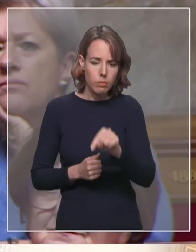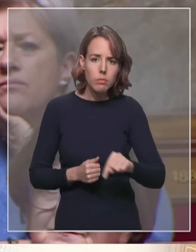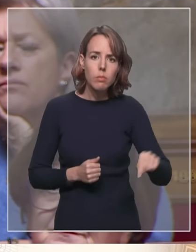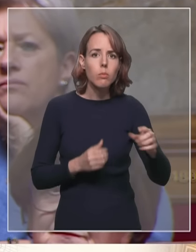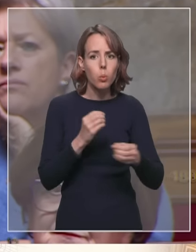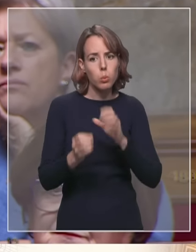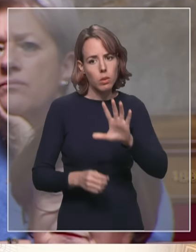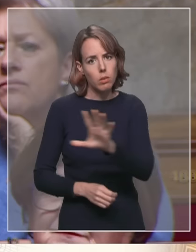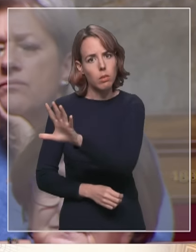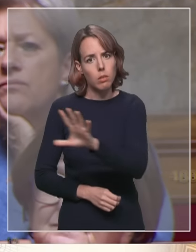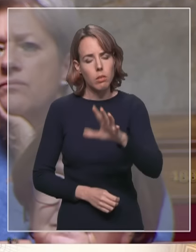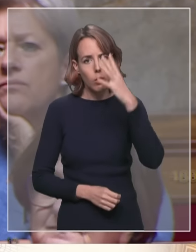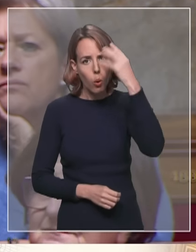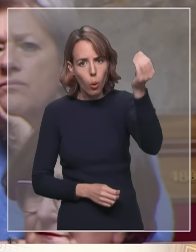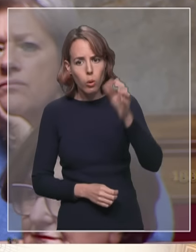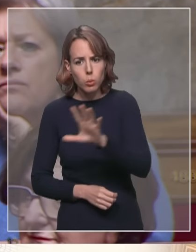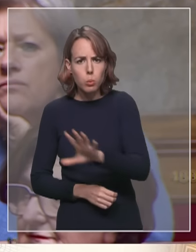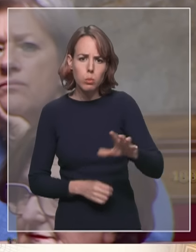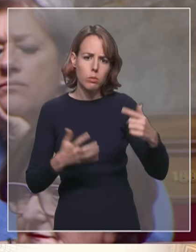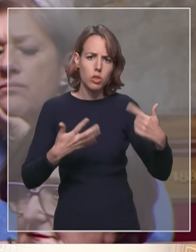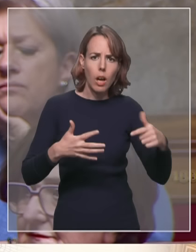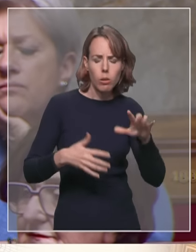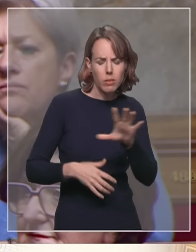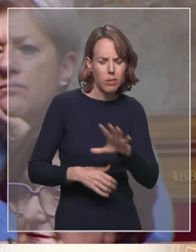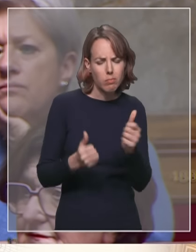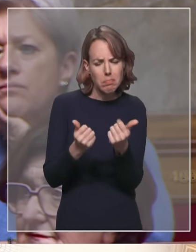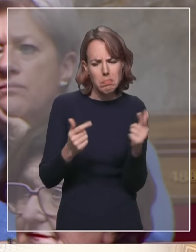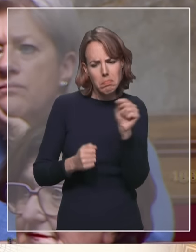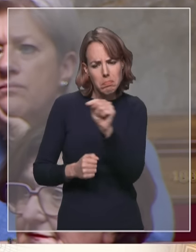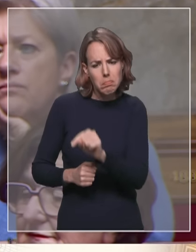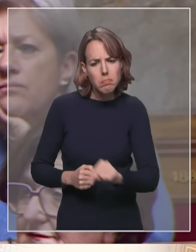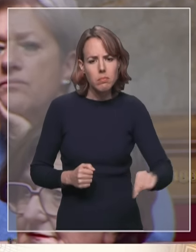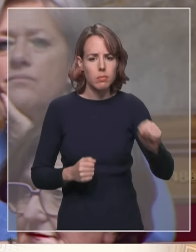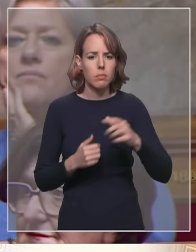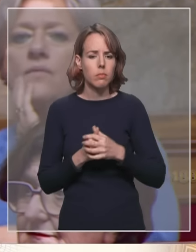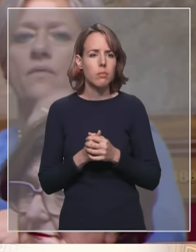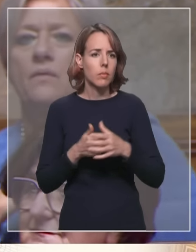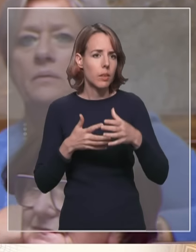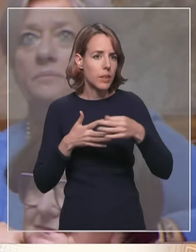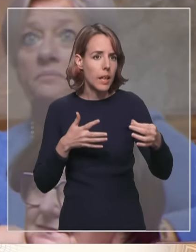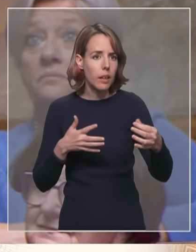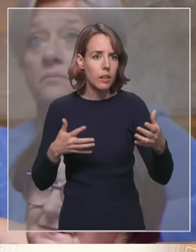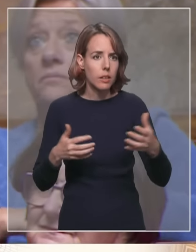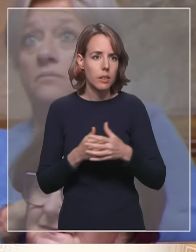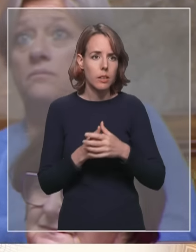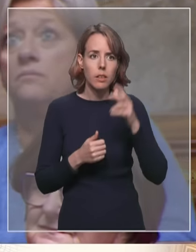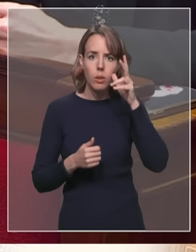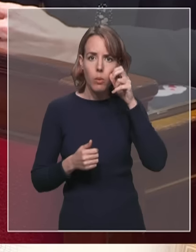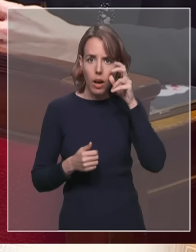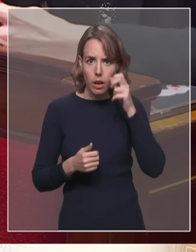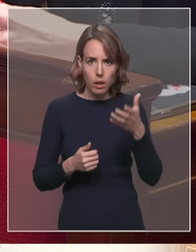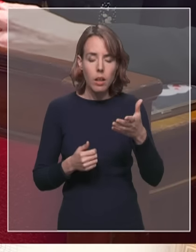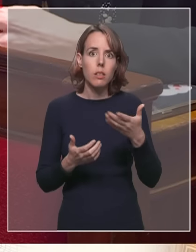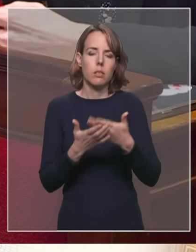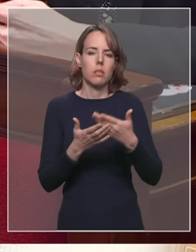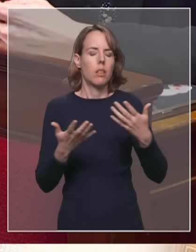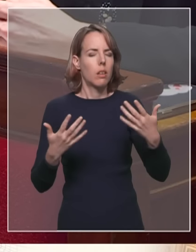Drôme ou en Charente, la filière noix illustre parfaitement ces difficultés. Maladies fongiques, dérèglement